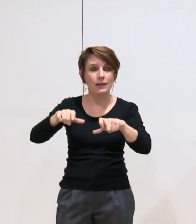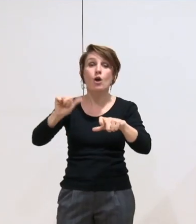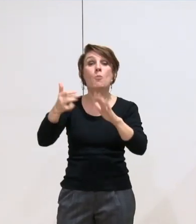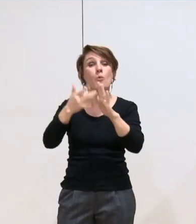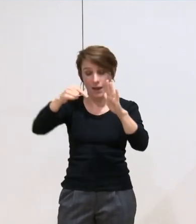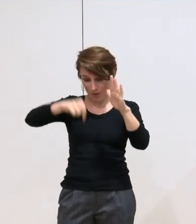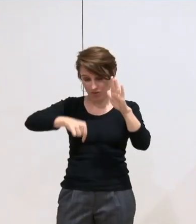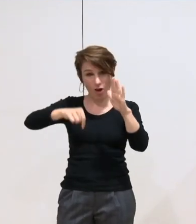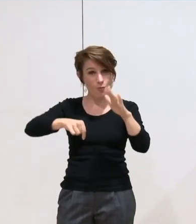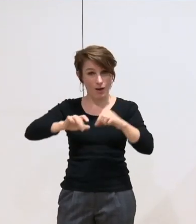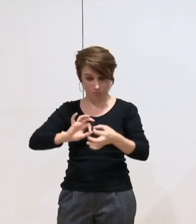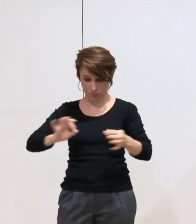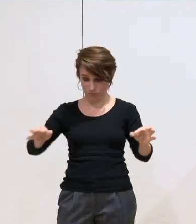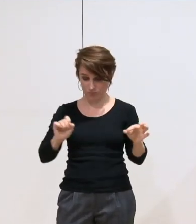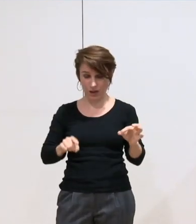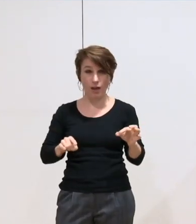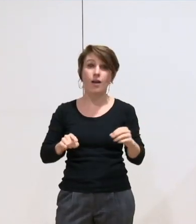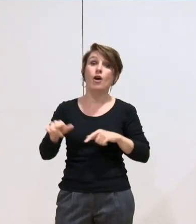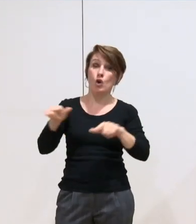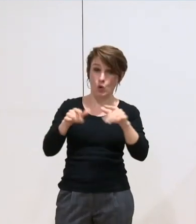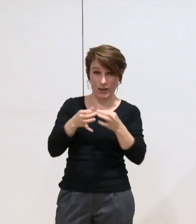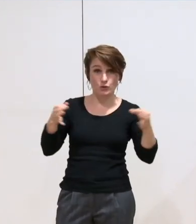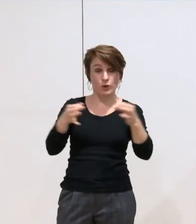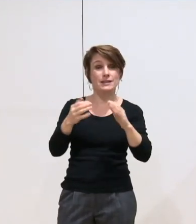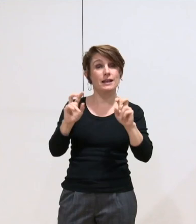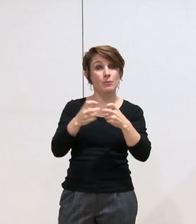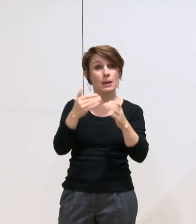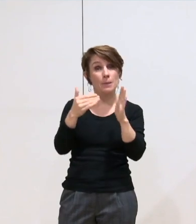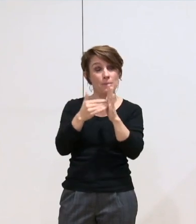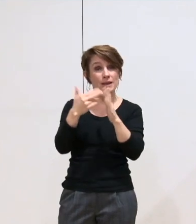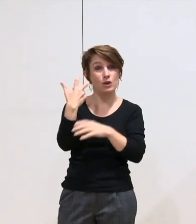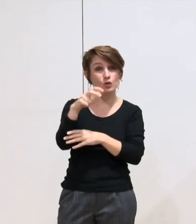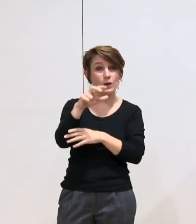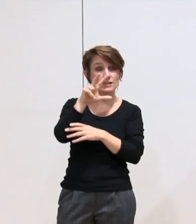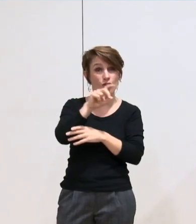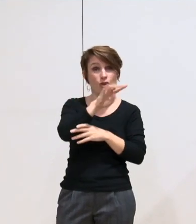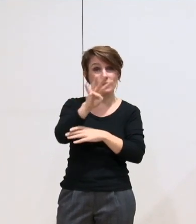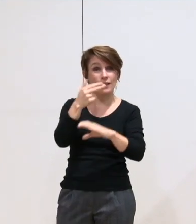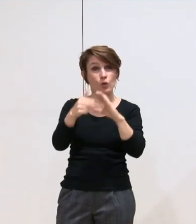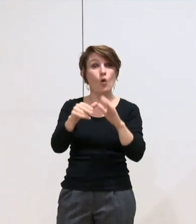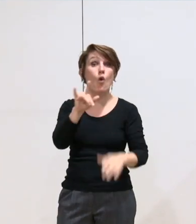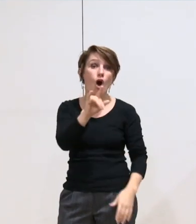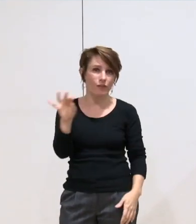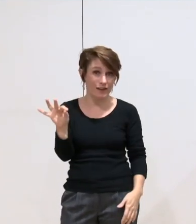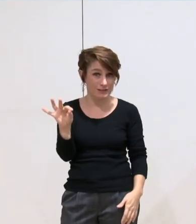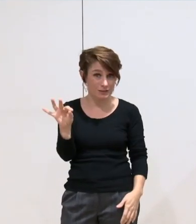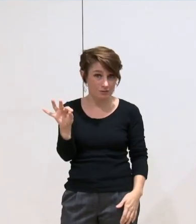hauteur donc de location de la salle, 1 334 € hors taxes pour ce type de manifestation.